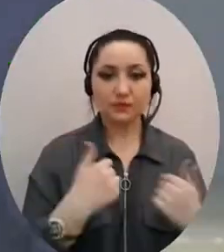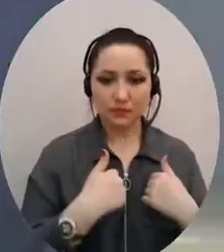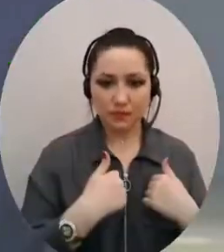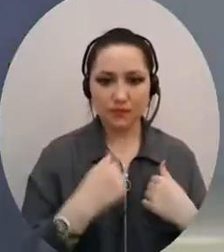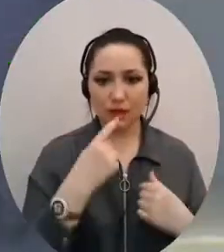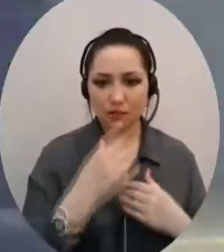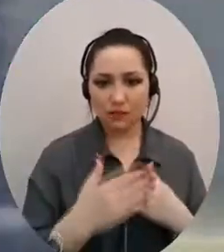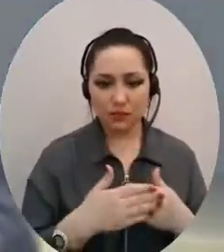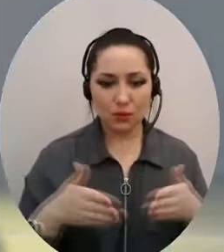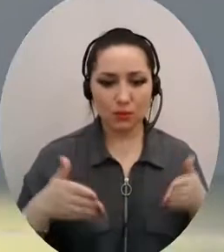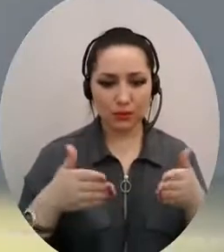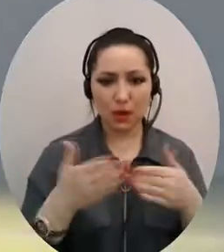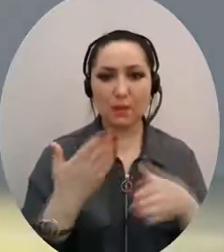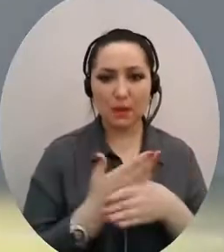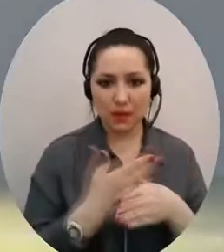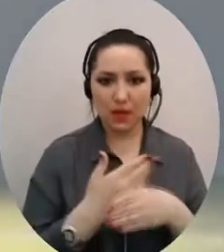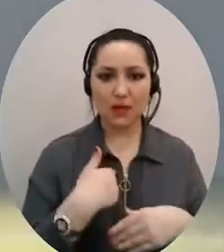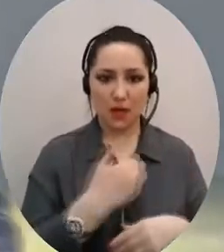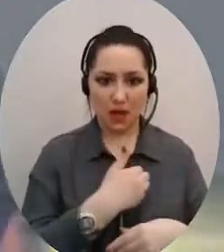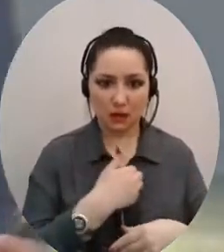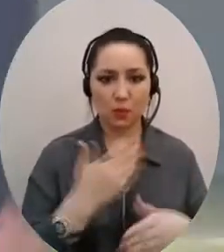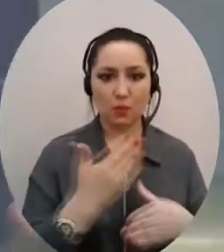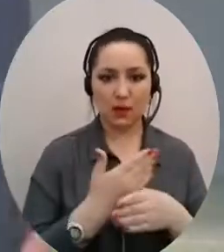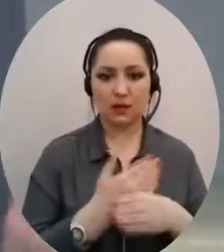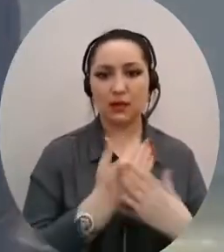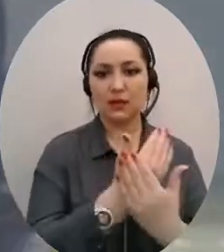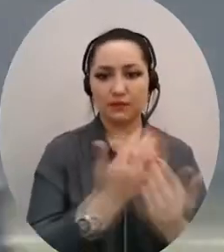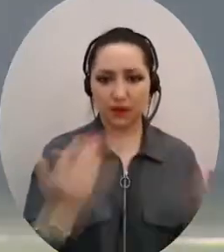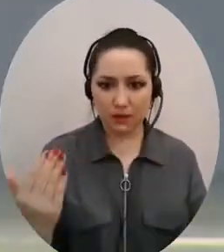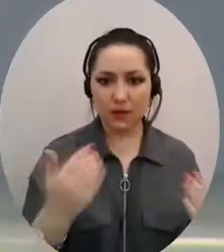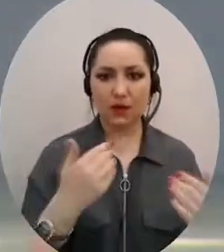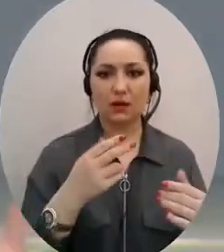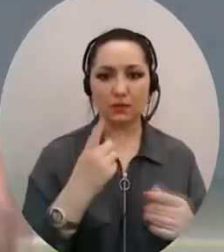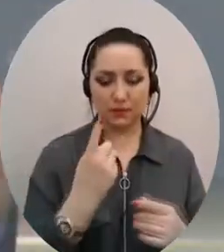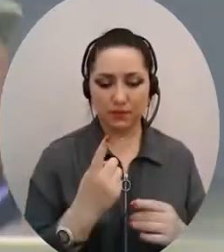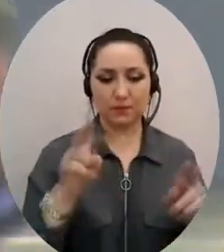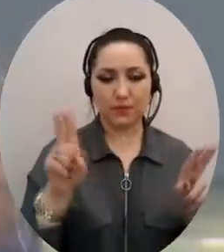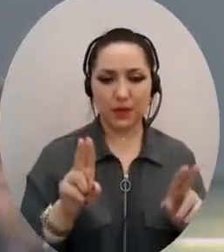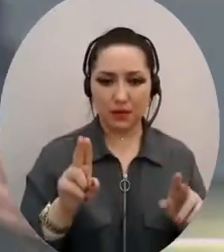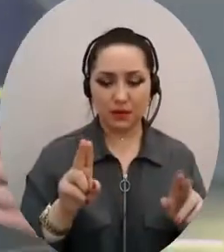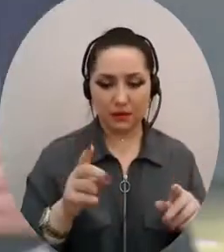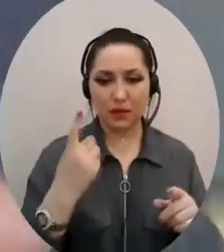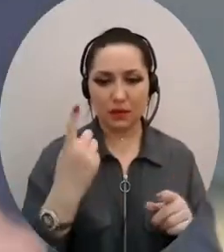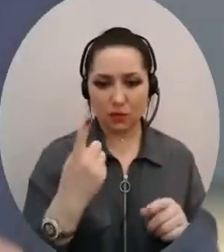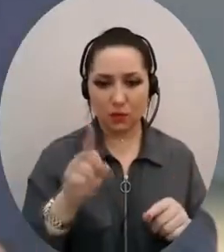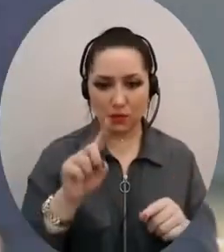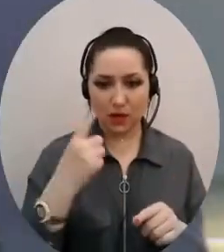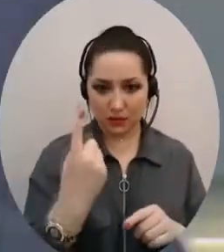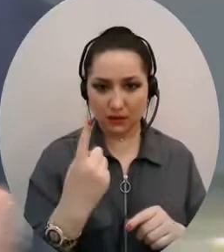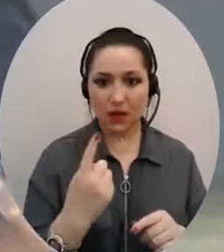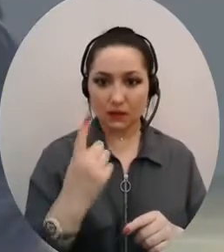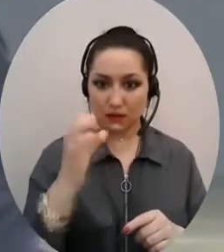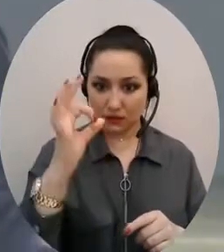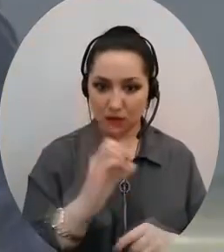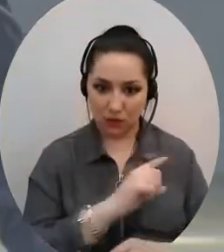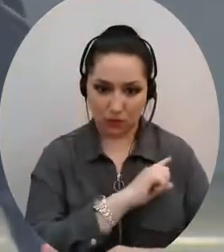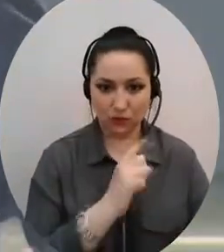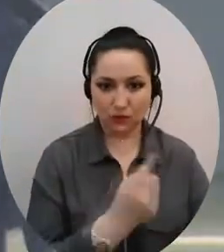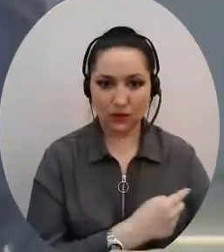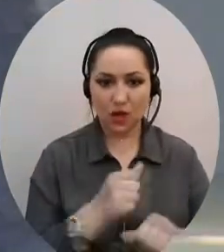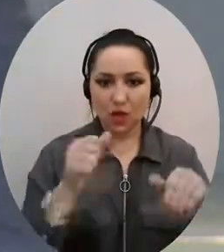пути помогали, и я хочу, чтобы они помогли вам. Итак, правило номер один. 1% усилий решает